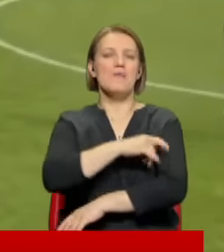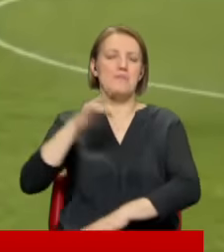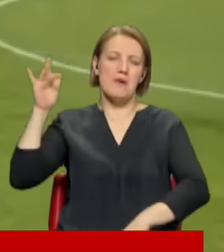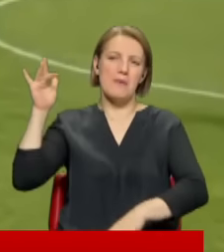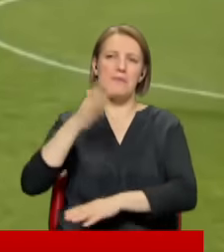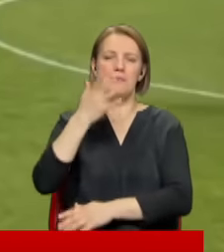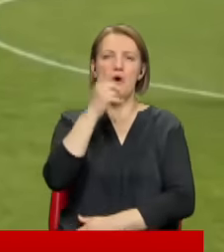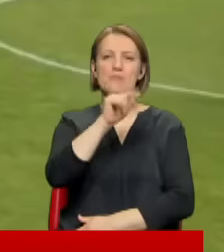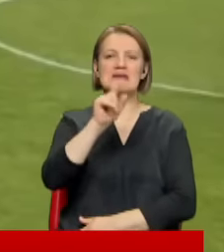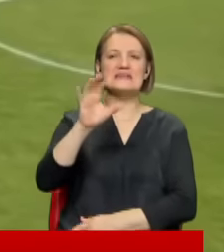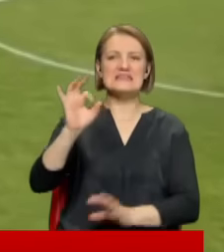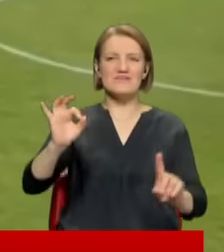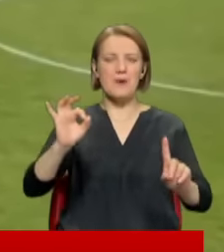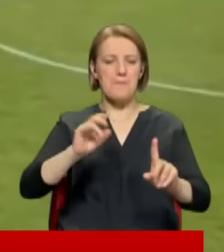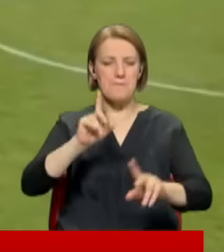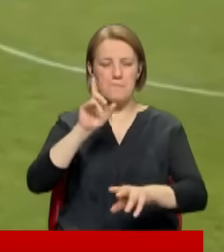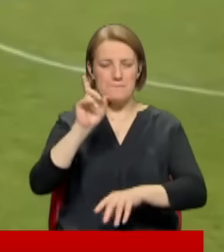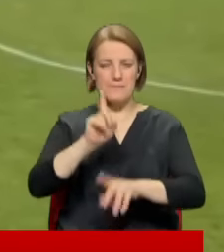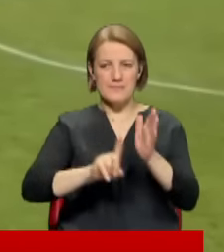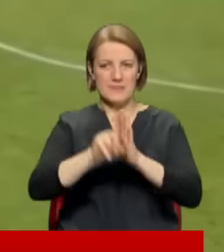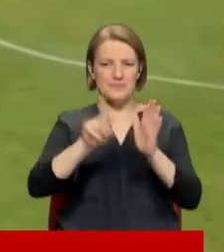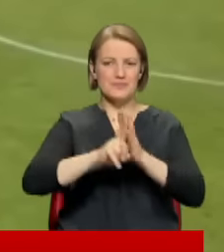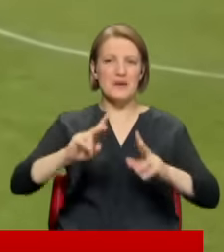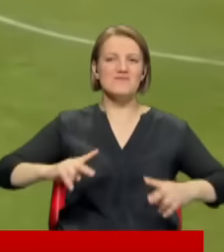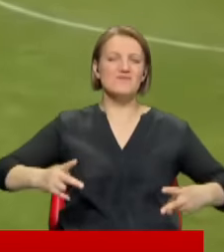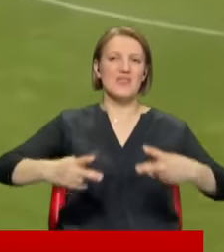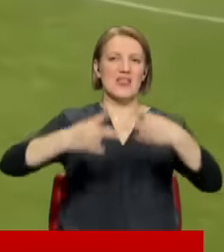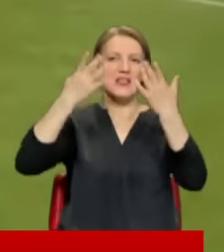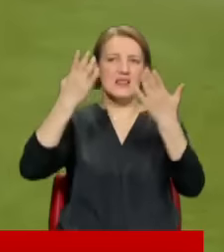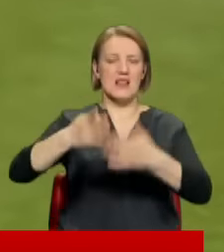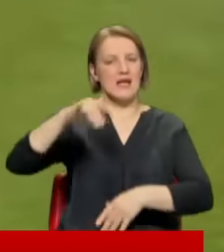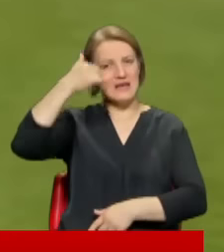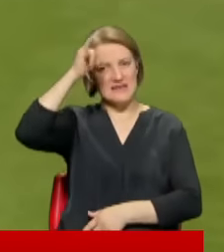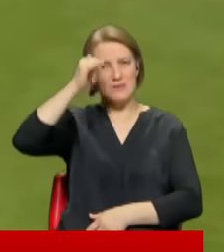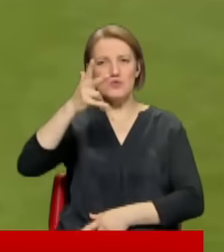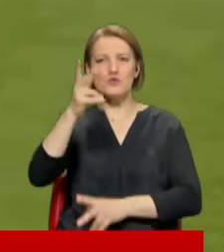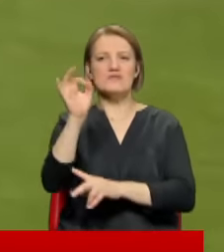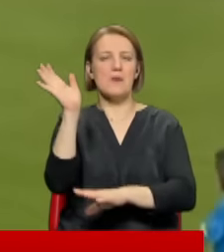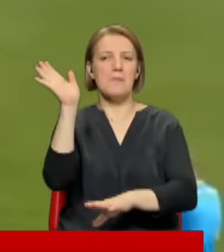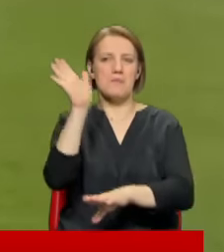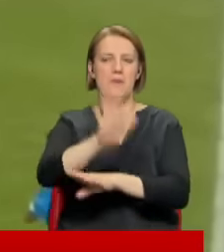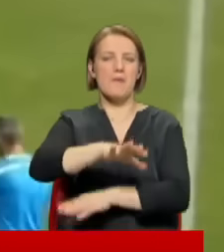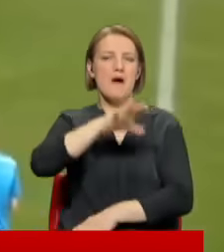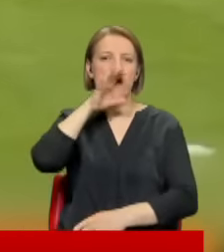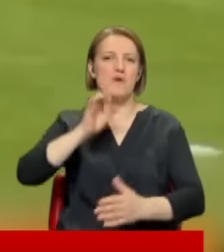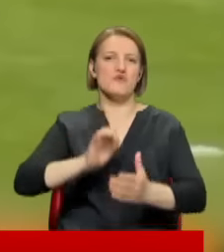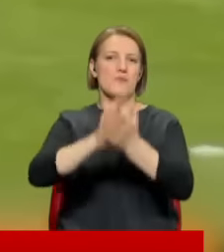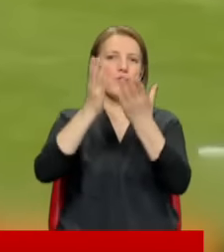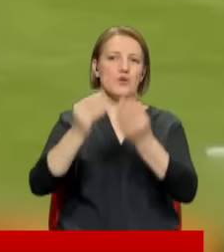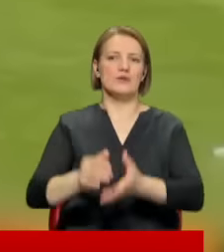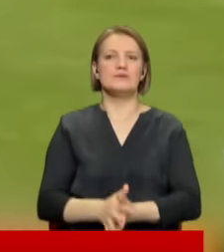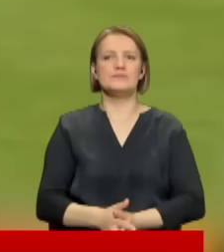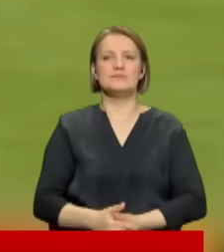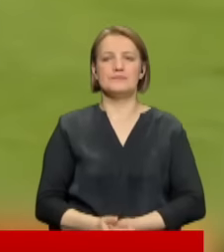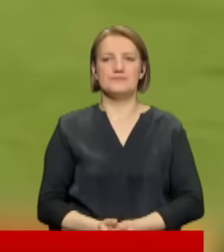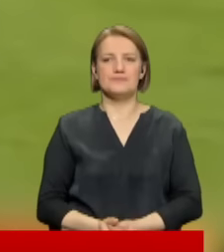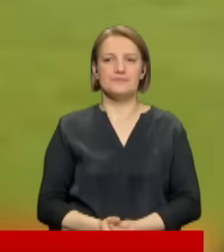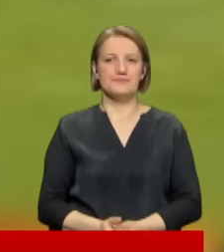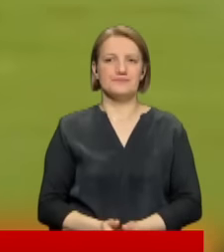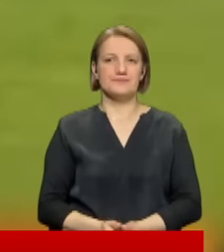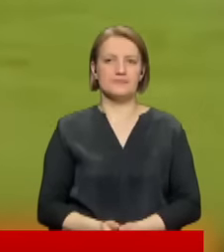tuttular. 11-0'lık başarıyla yarı finale yükselen Ampute Futbol Takımı İspanya'yı 3-0 yendi, Avrupa şampiyonu oldu.